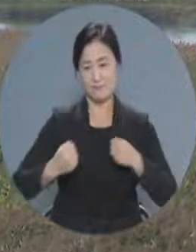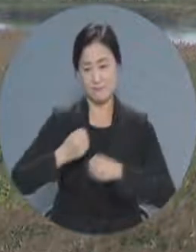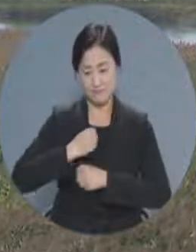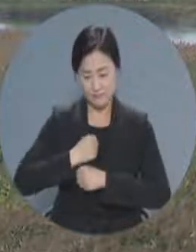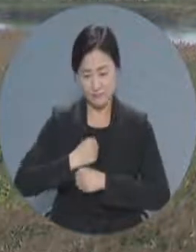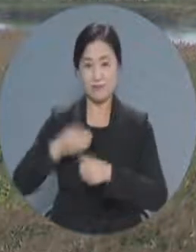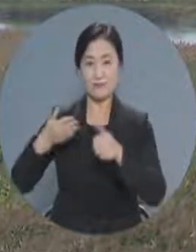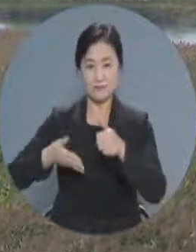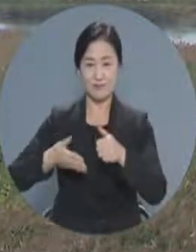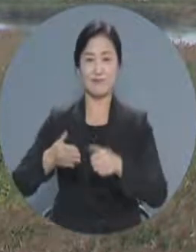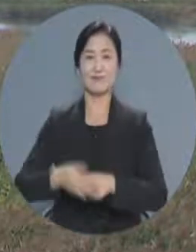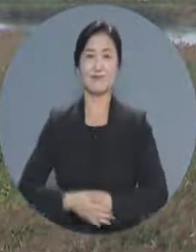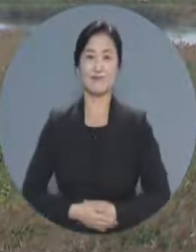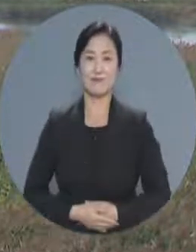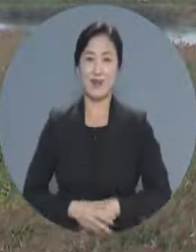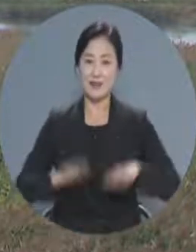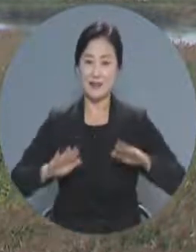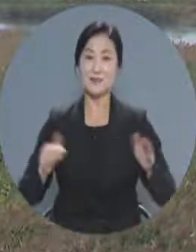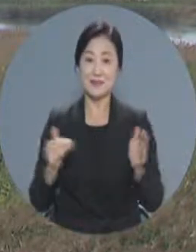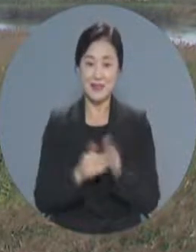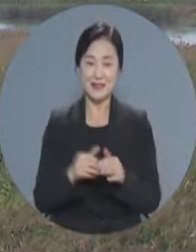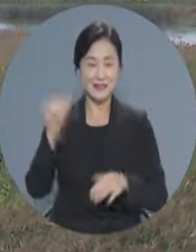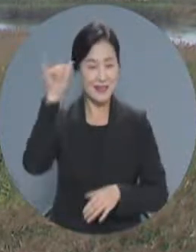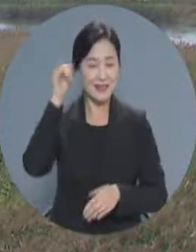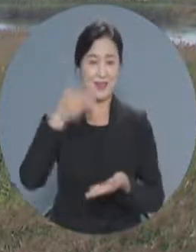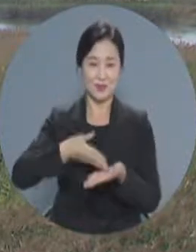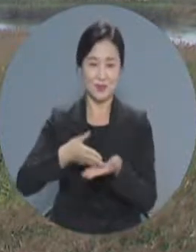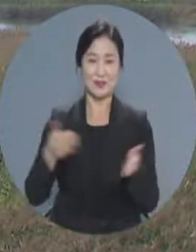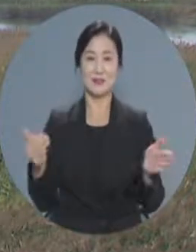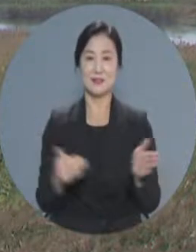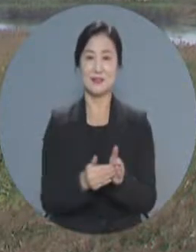유의하셔야 겠습니다 지금까지 ai 날씨였습니다